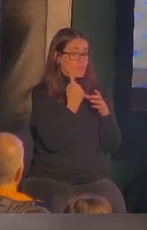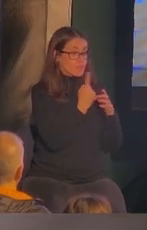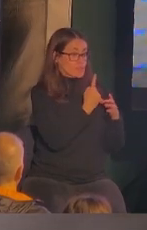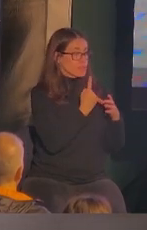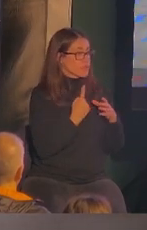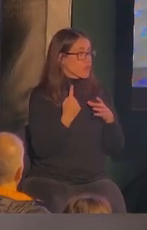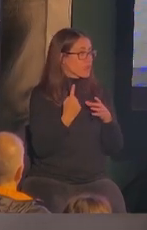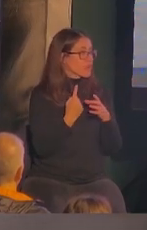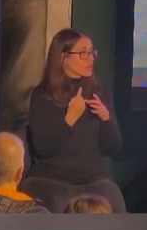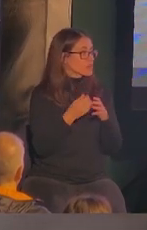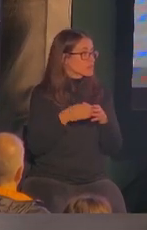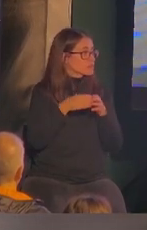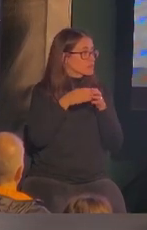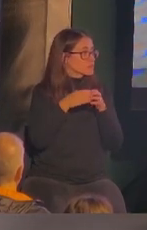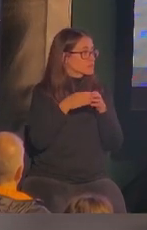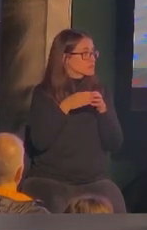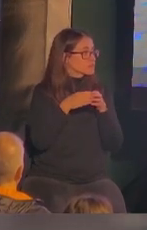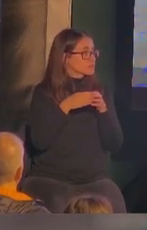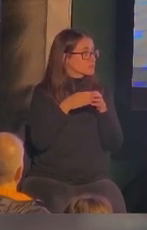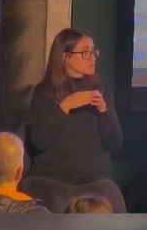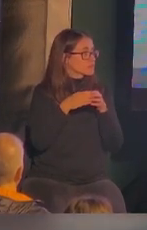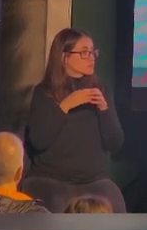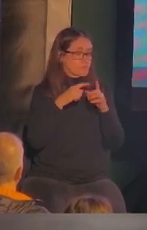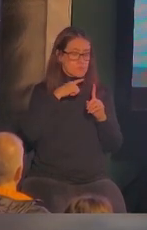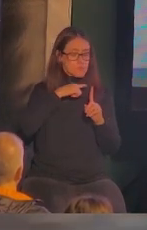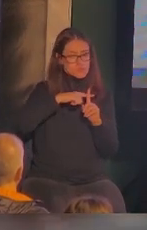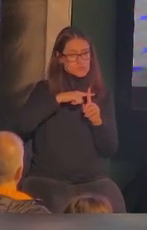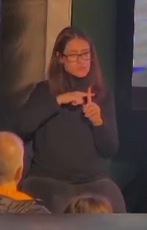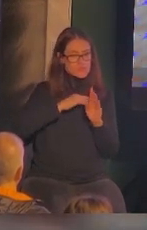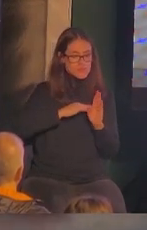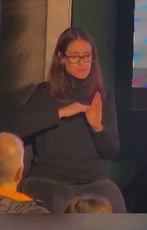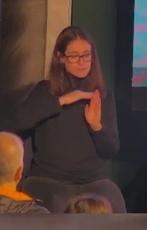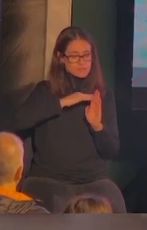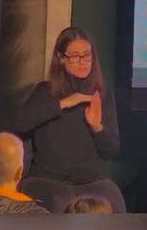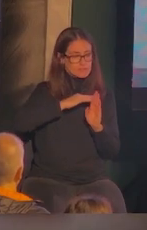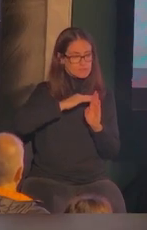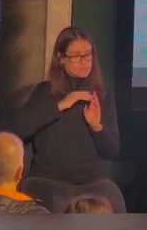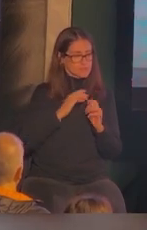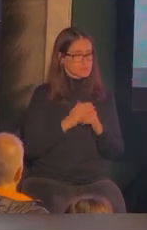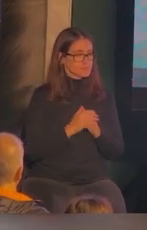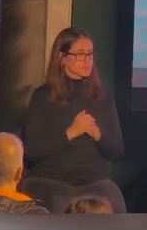és només omplir-ho fins més o menys la meitat. Vale.